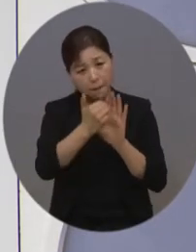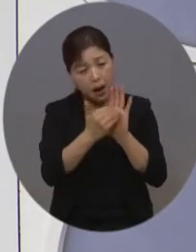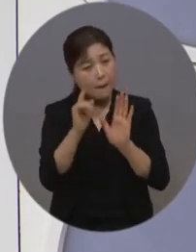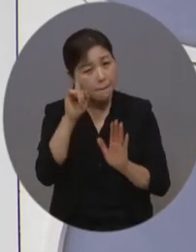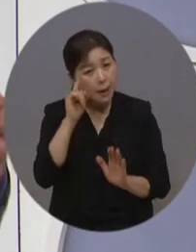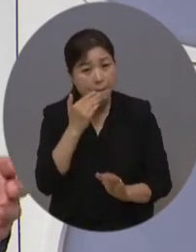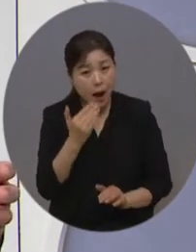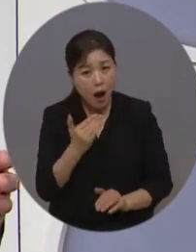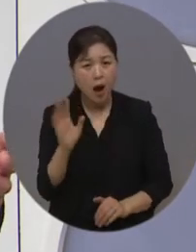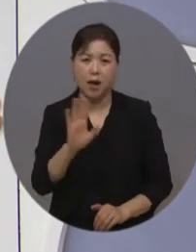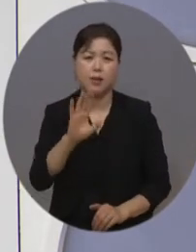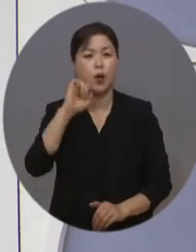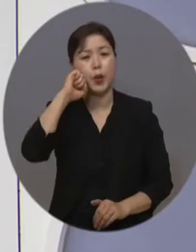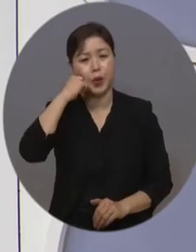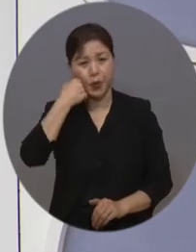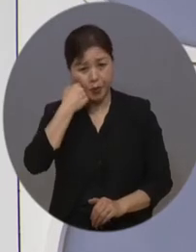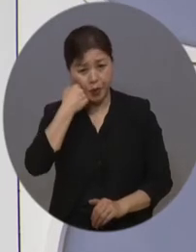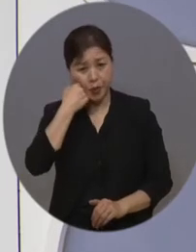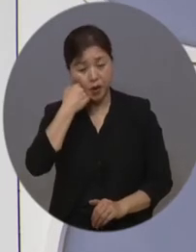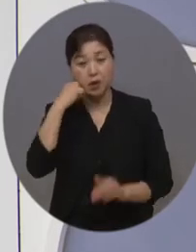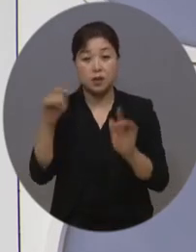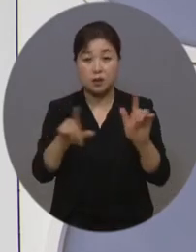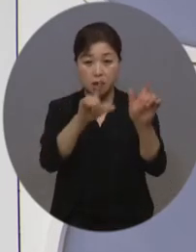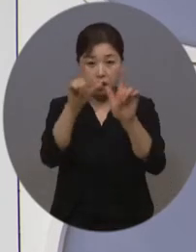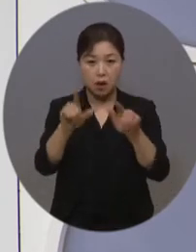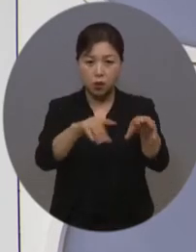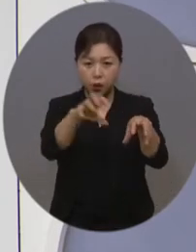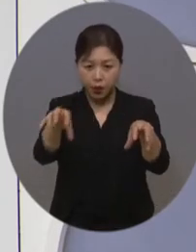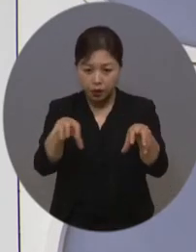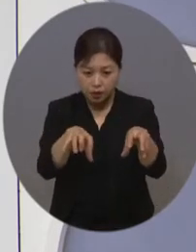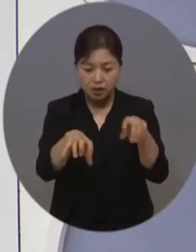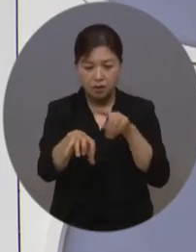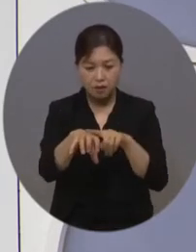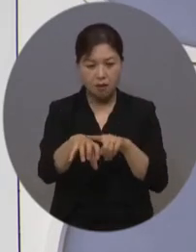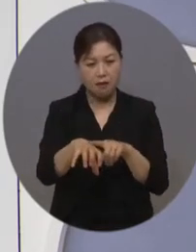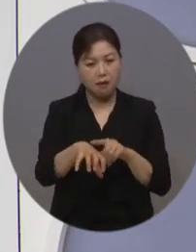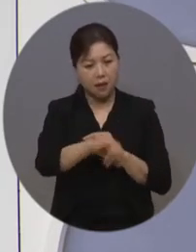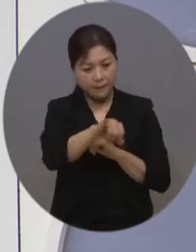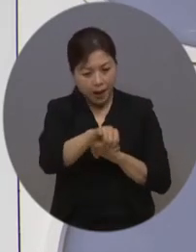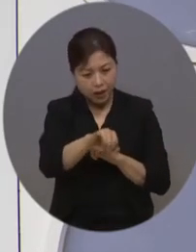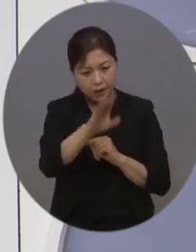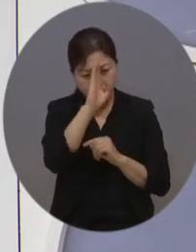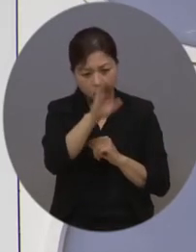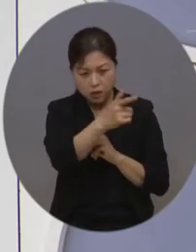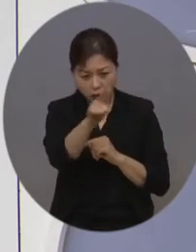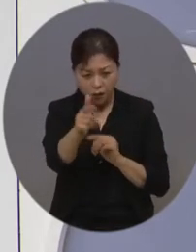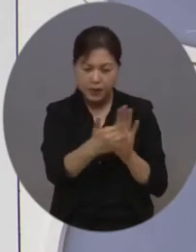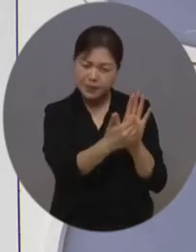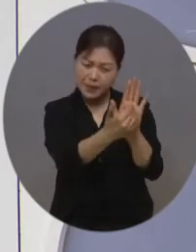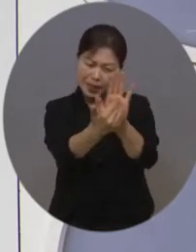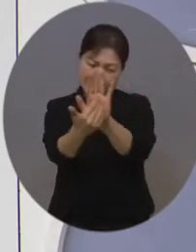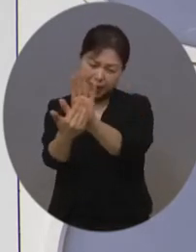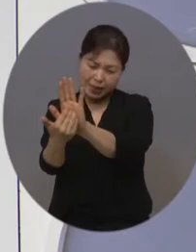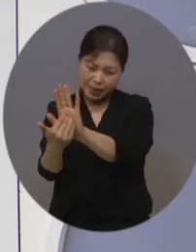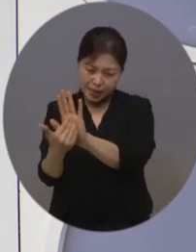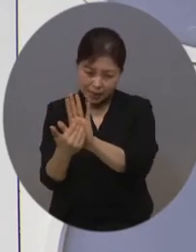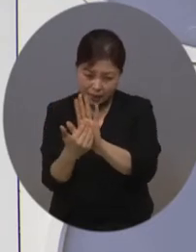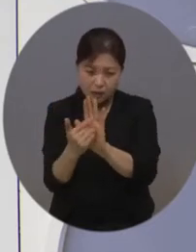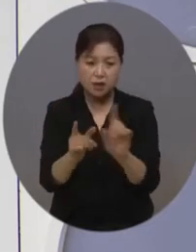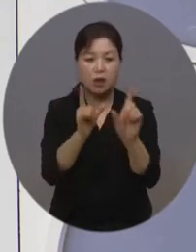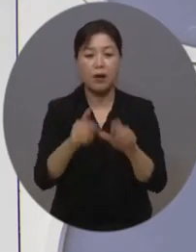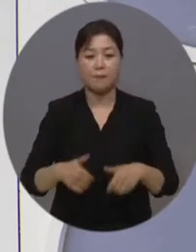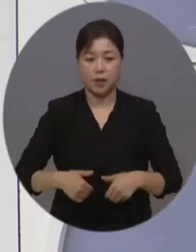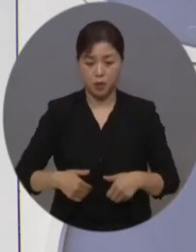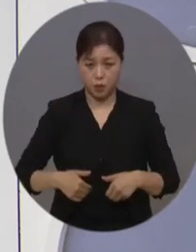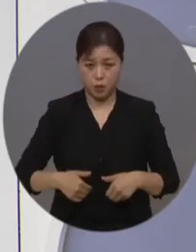참 생활 전반이 면역적인 생활을 해야 되는데 그걸 다 부탁하기가 아마 정부에서